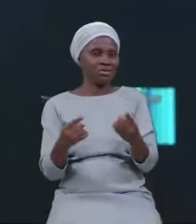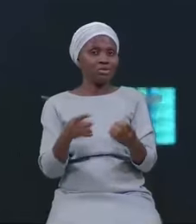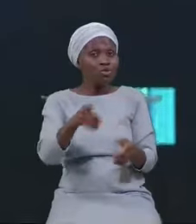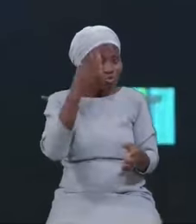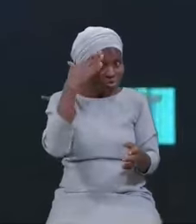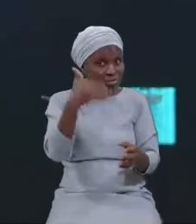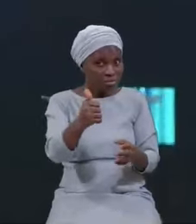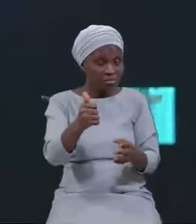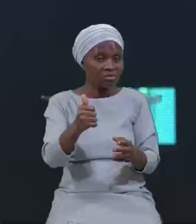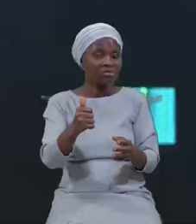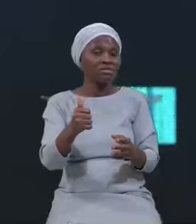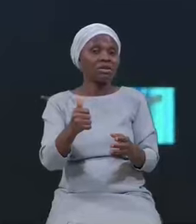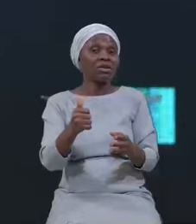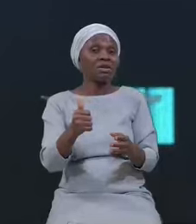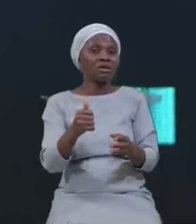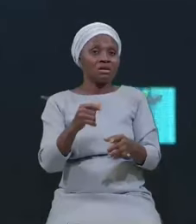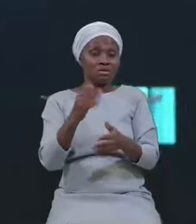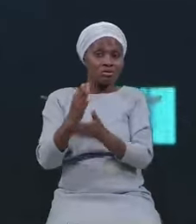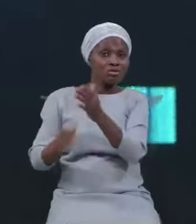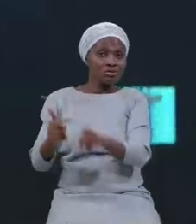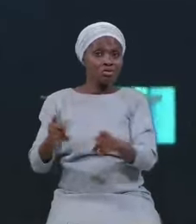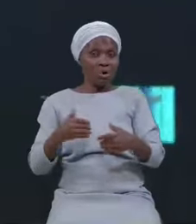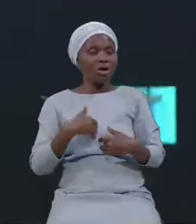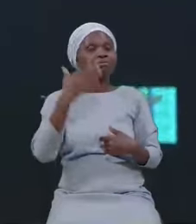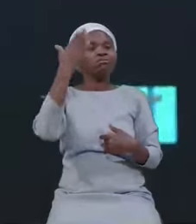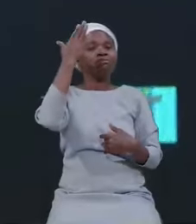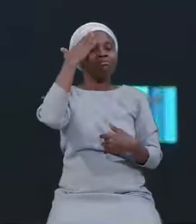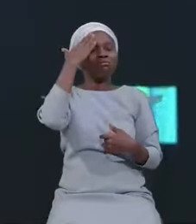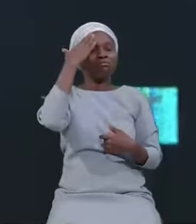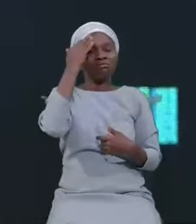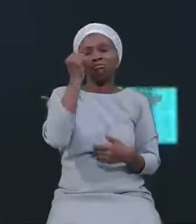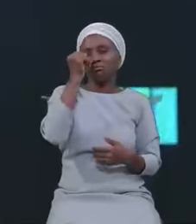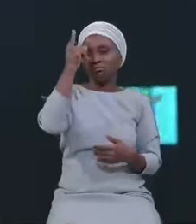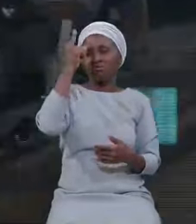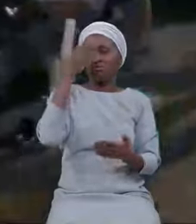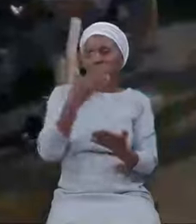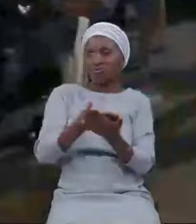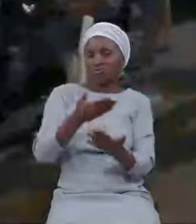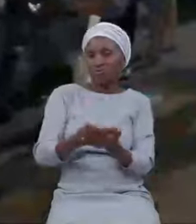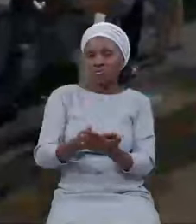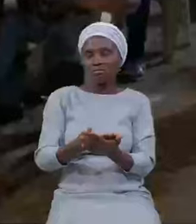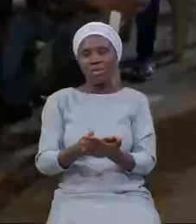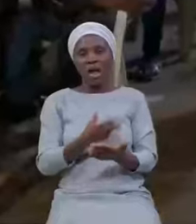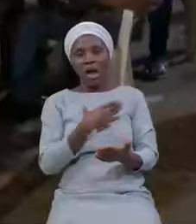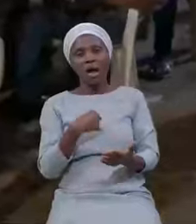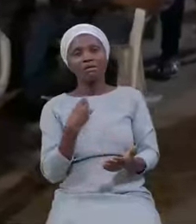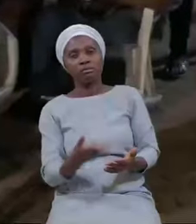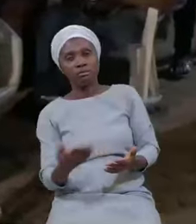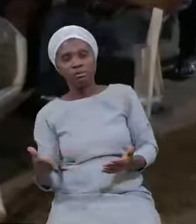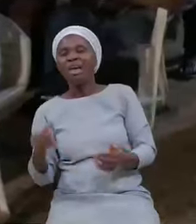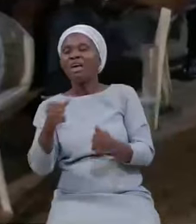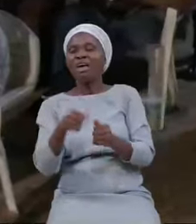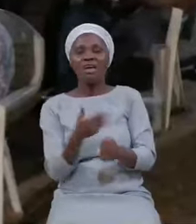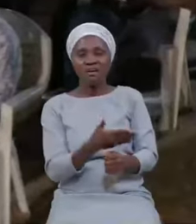la connaissance, l'argent, les biens, tout que l'homme peut avoir sur